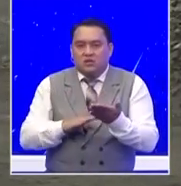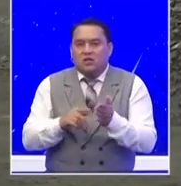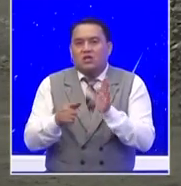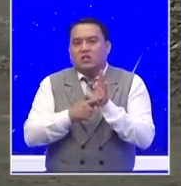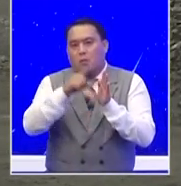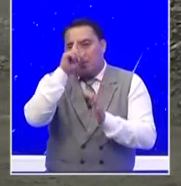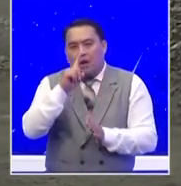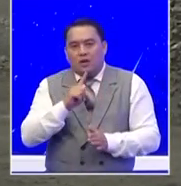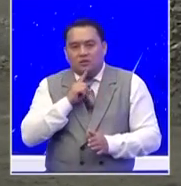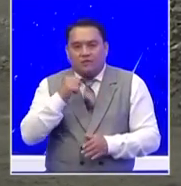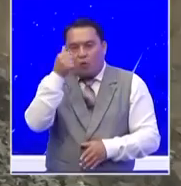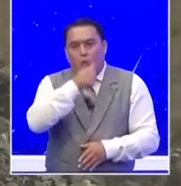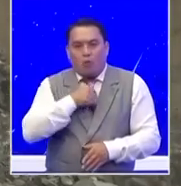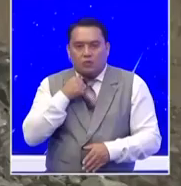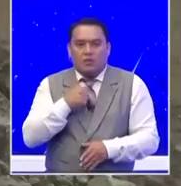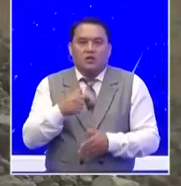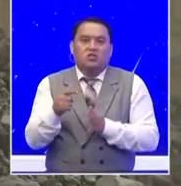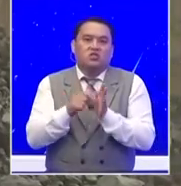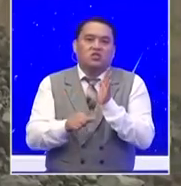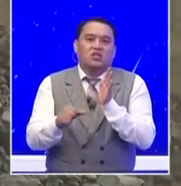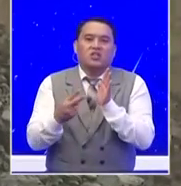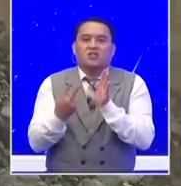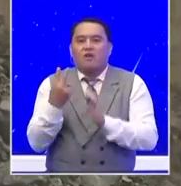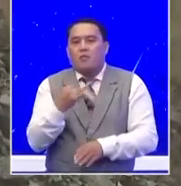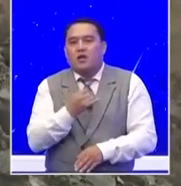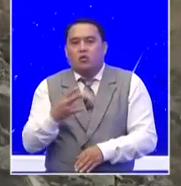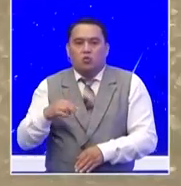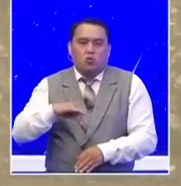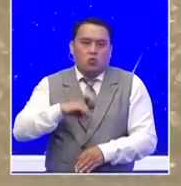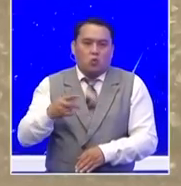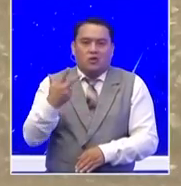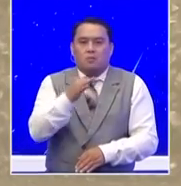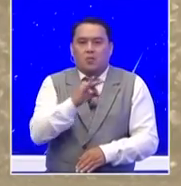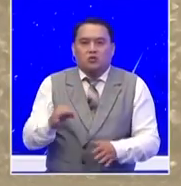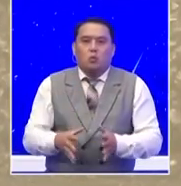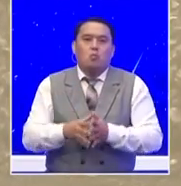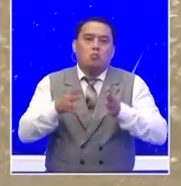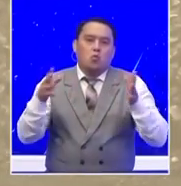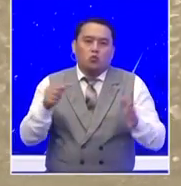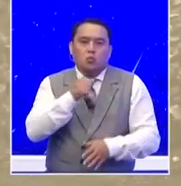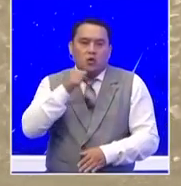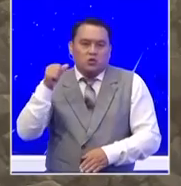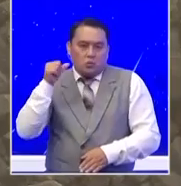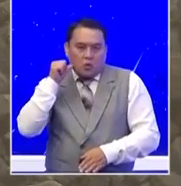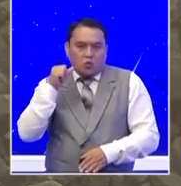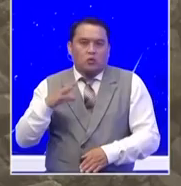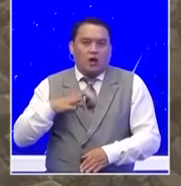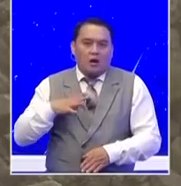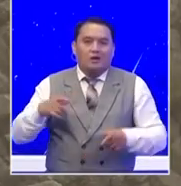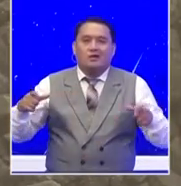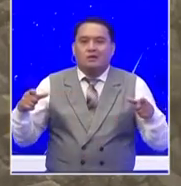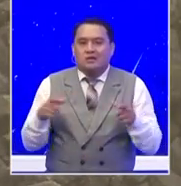7 месяцев этого года было добыто 62 миллиона тонн, а это на 3% больше, чем за аналогичный период. При